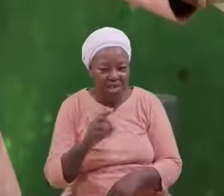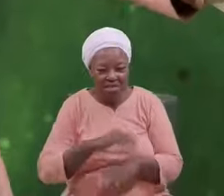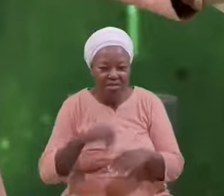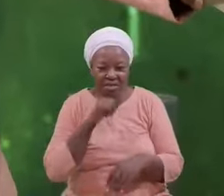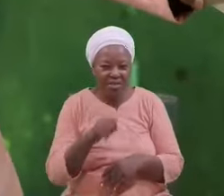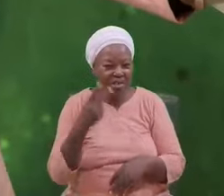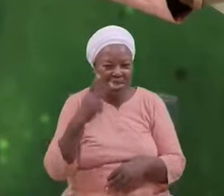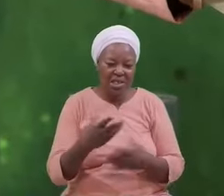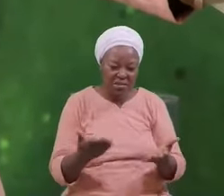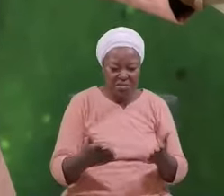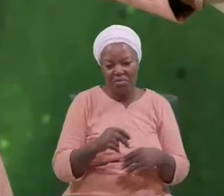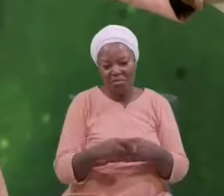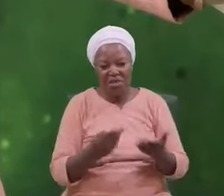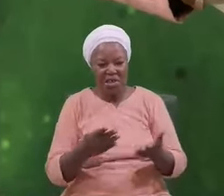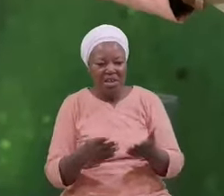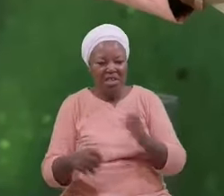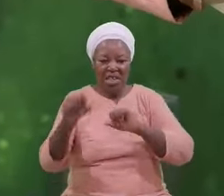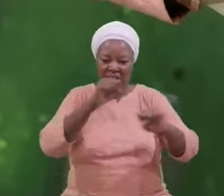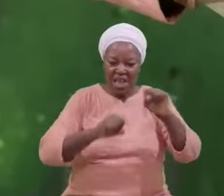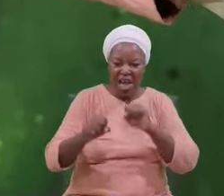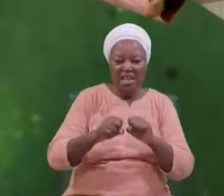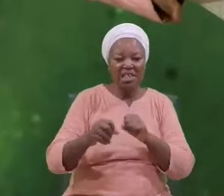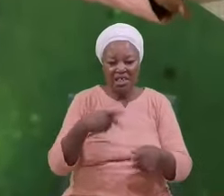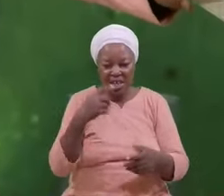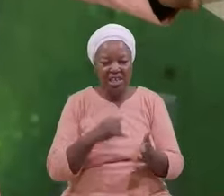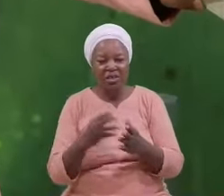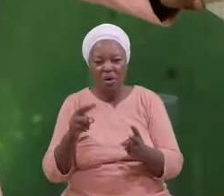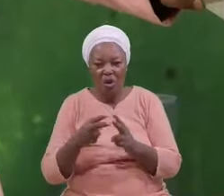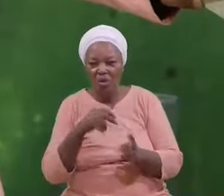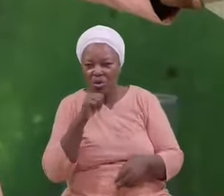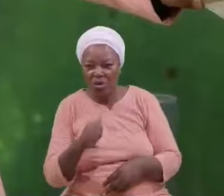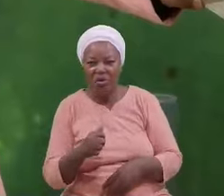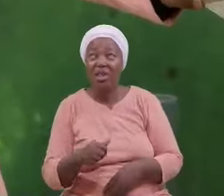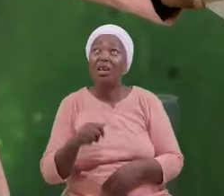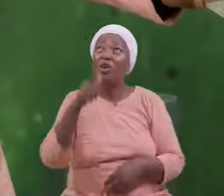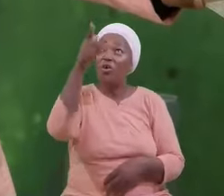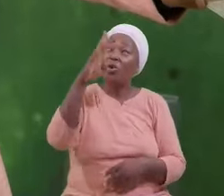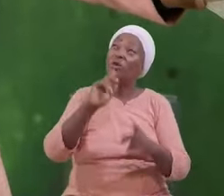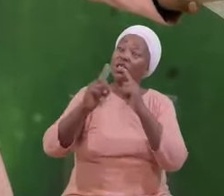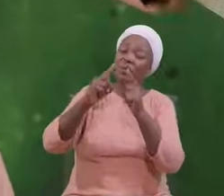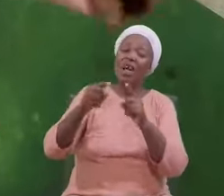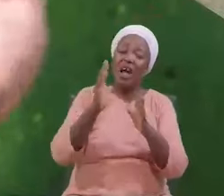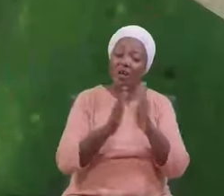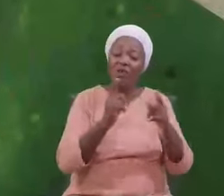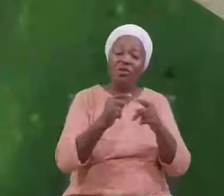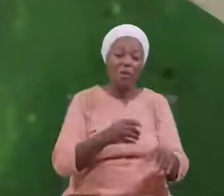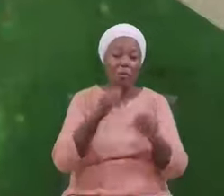la biologie confirme cela ou pas. Dieu parle selon la puissance sur le trône du